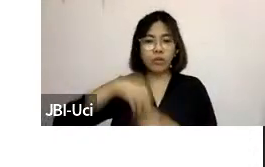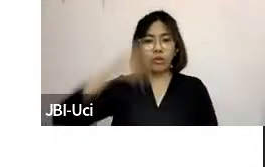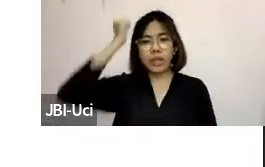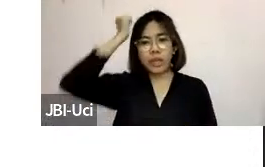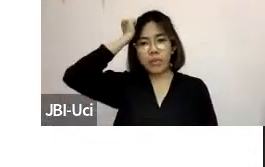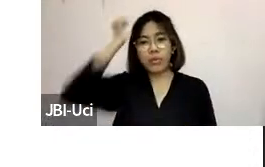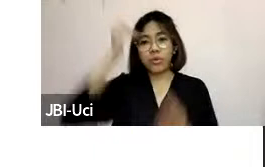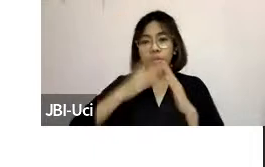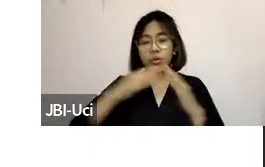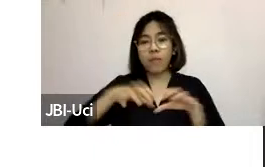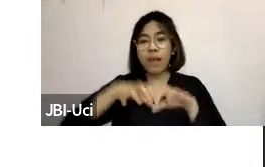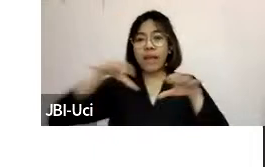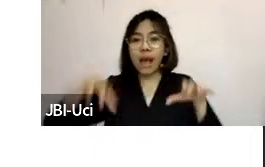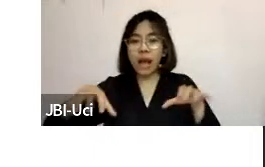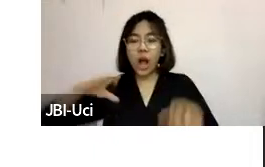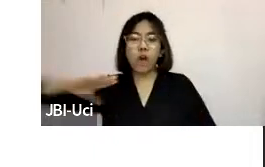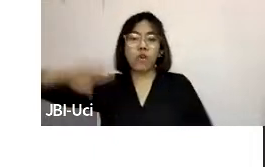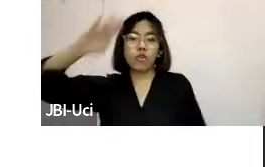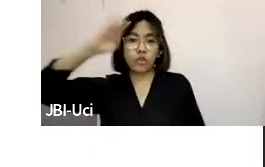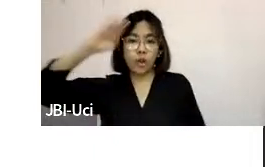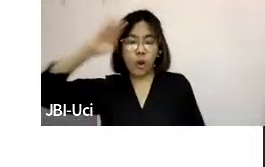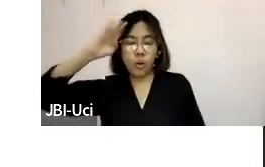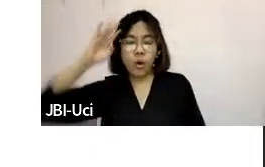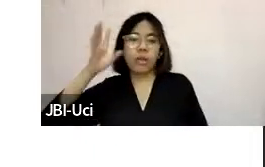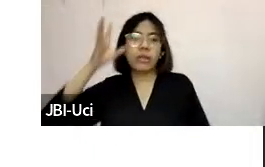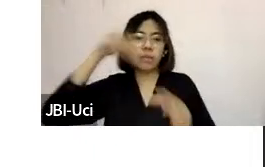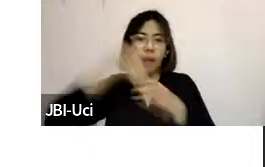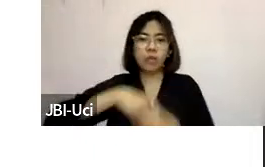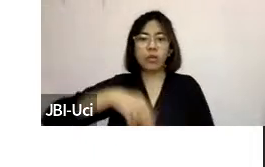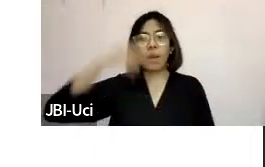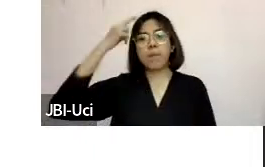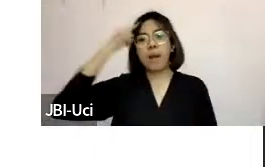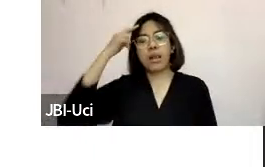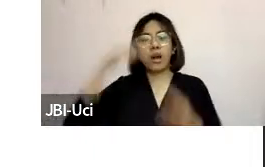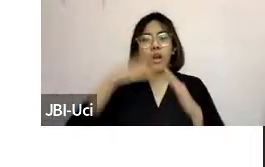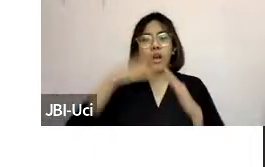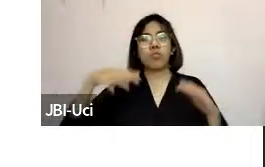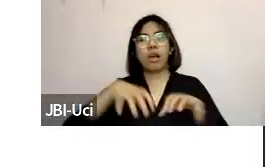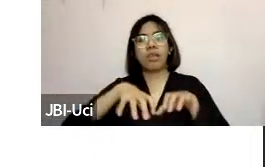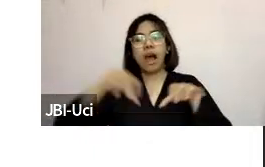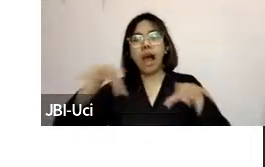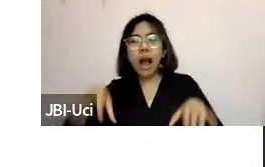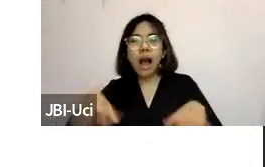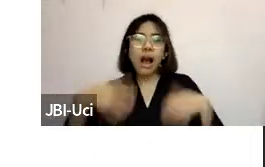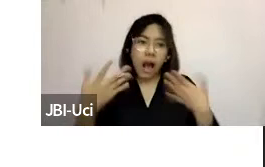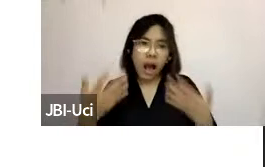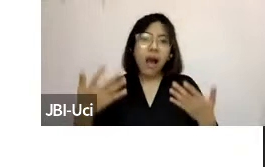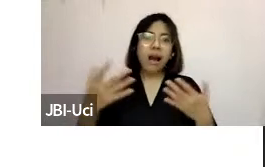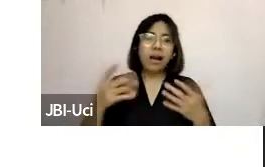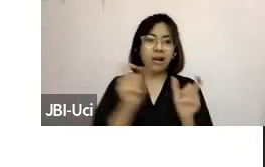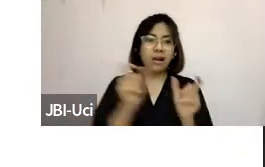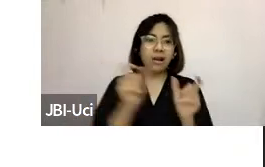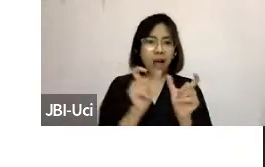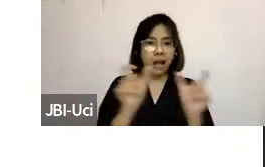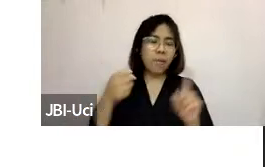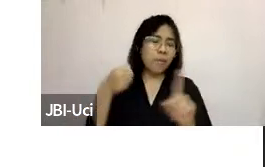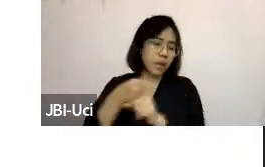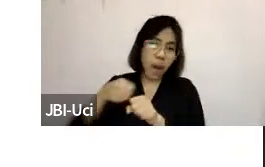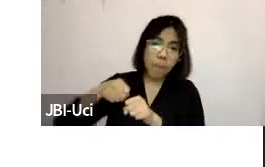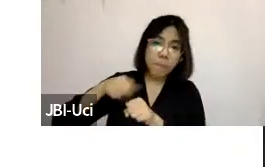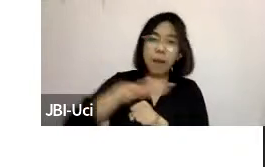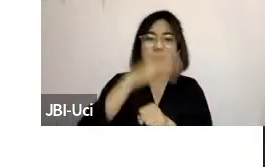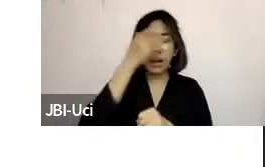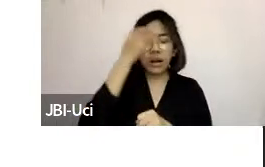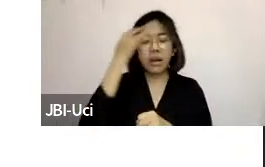kemudian memberikan implikasi serius hingga ke pernikahan Hai pajak pengurangan